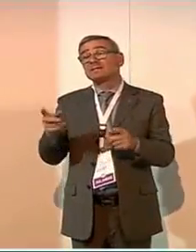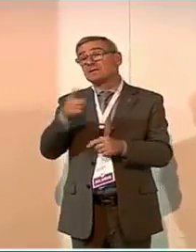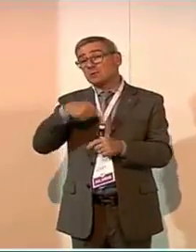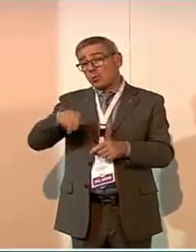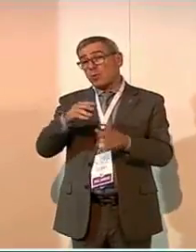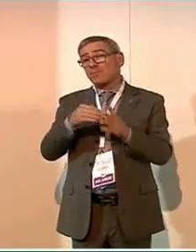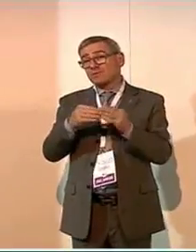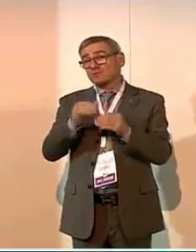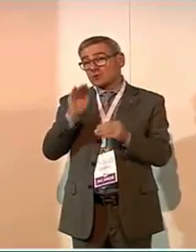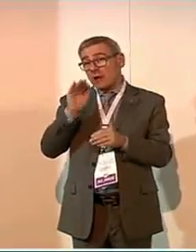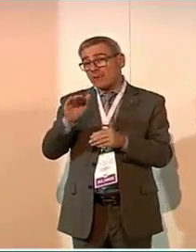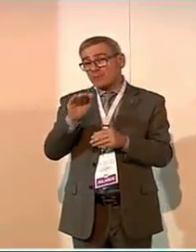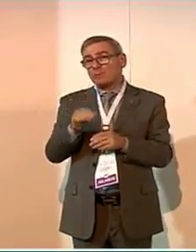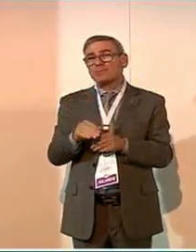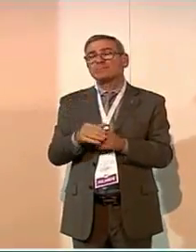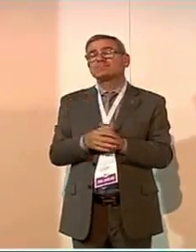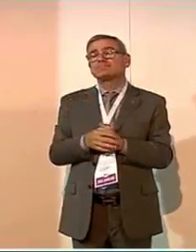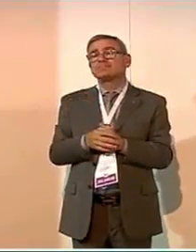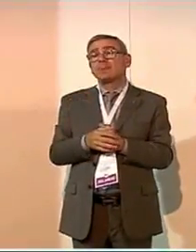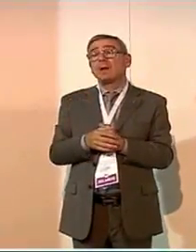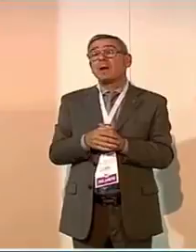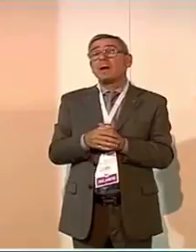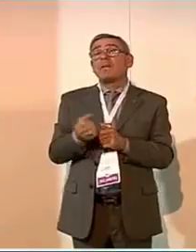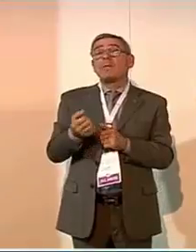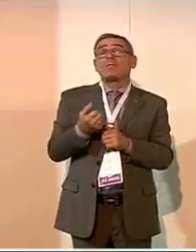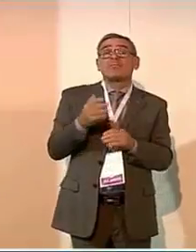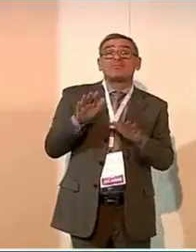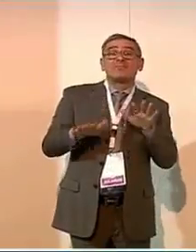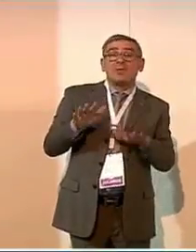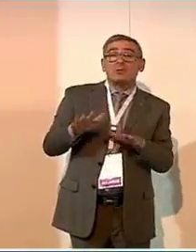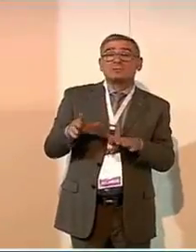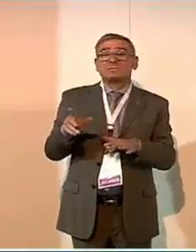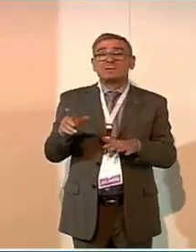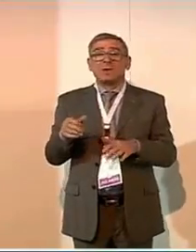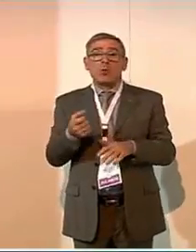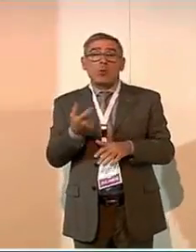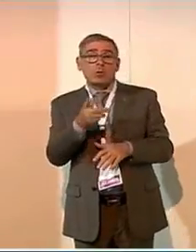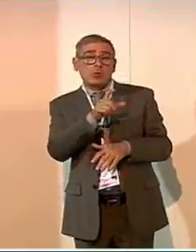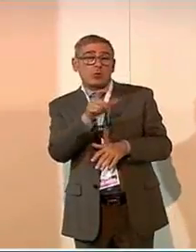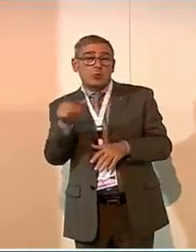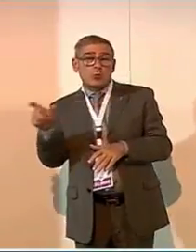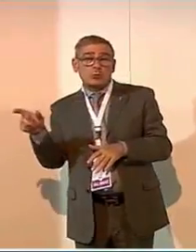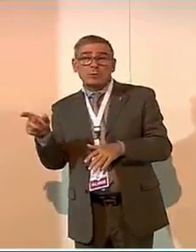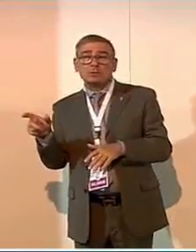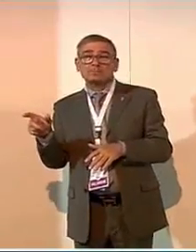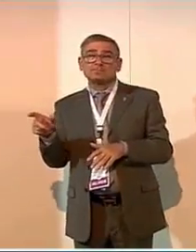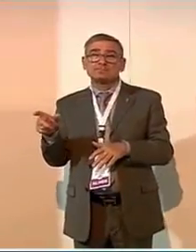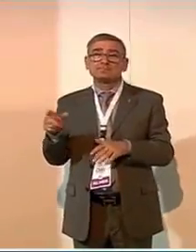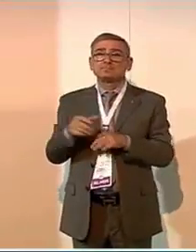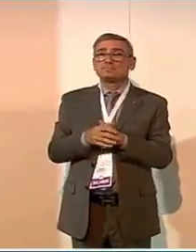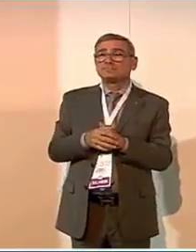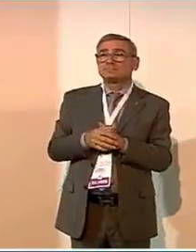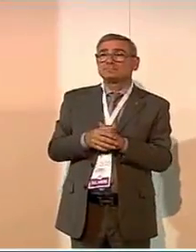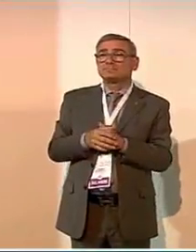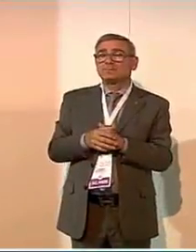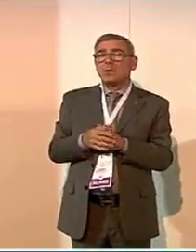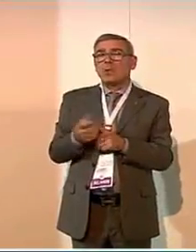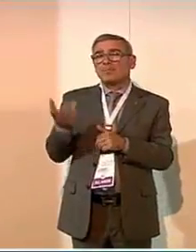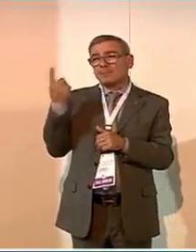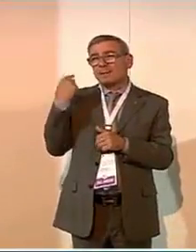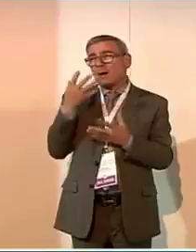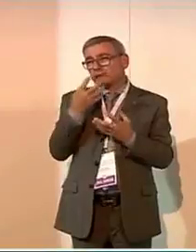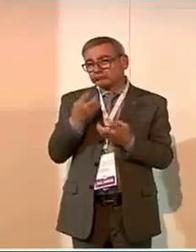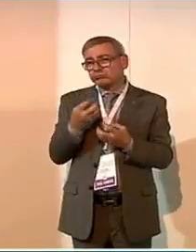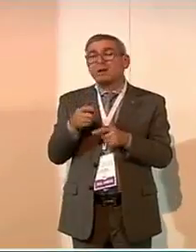anche quello che per qualcuno forse molti di noi è stato l'inverno del nostro scontento potrà